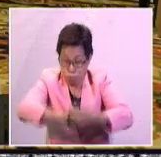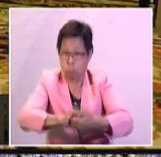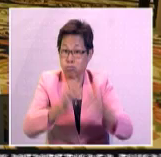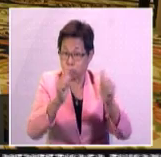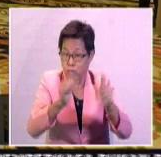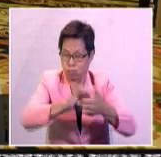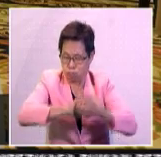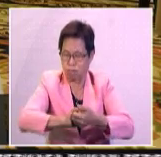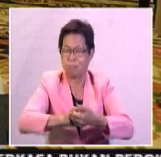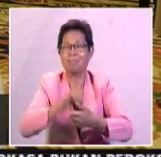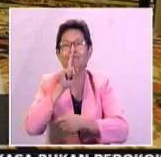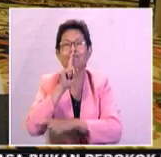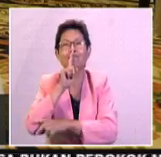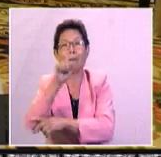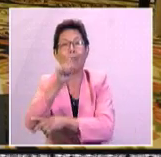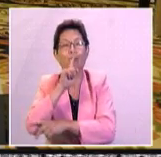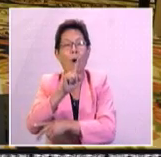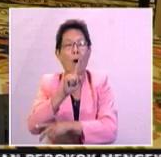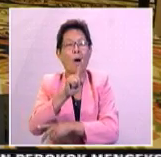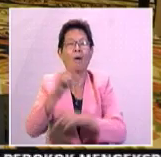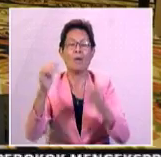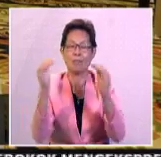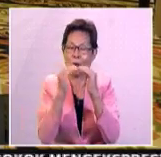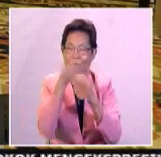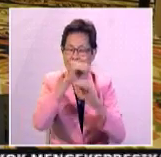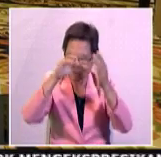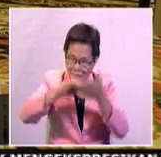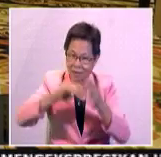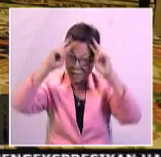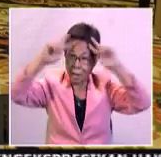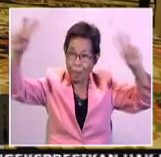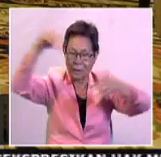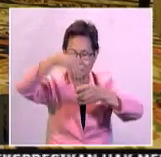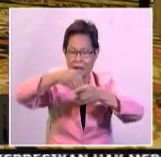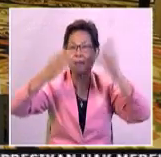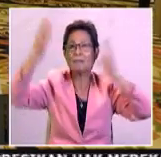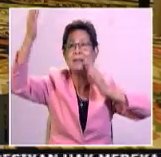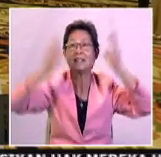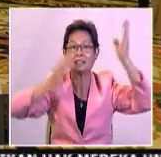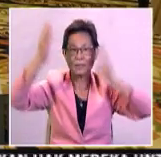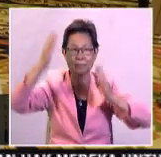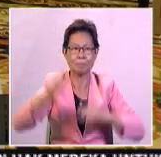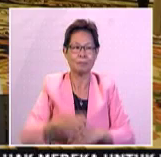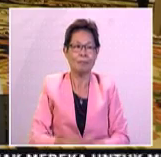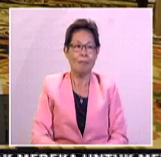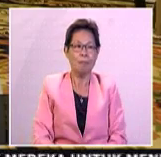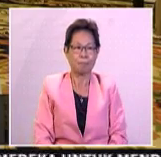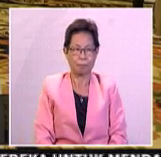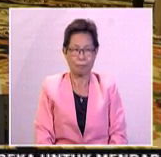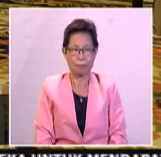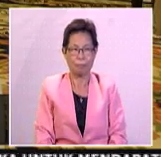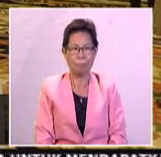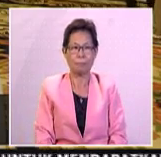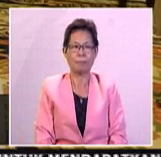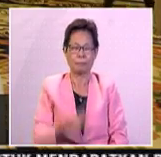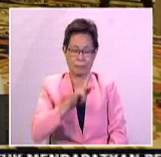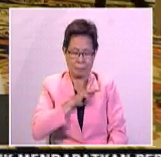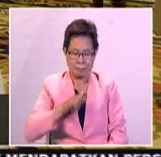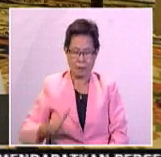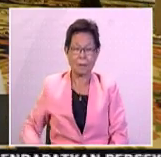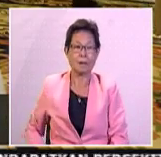menjamin kestabilan dan keharmonian di dalam negara Malaysia. Duli Yang Maha